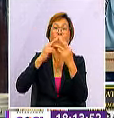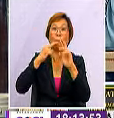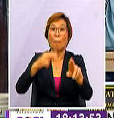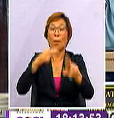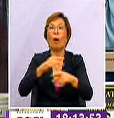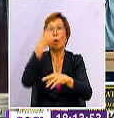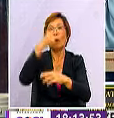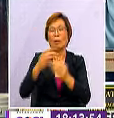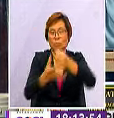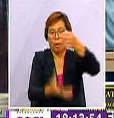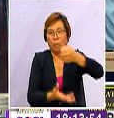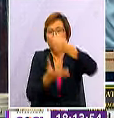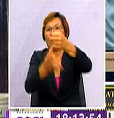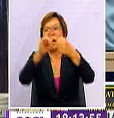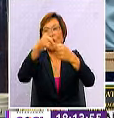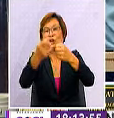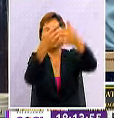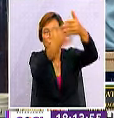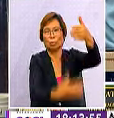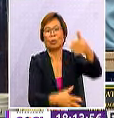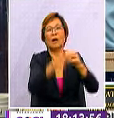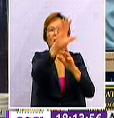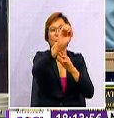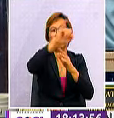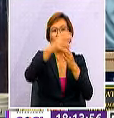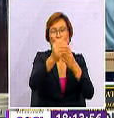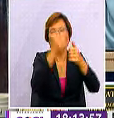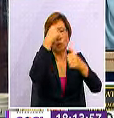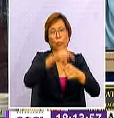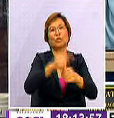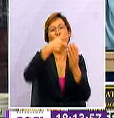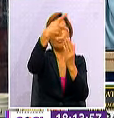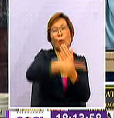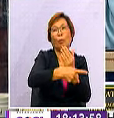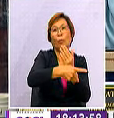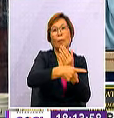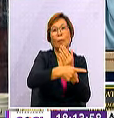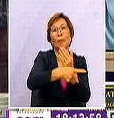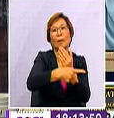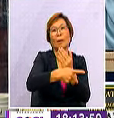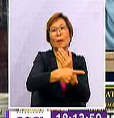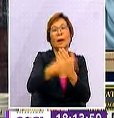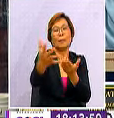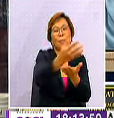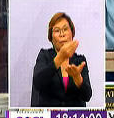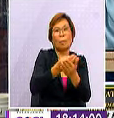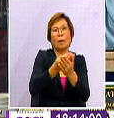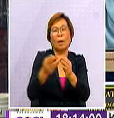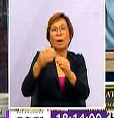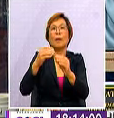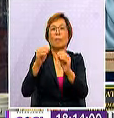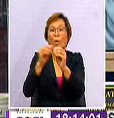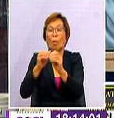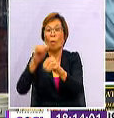untuk NGO seperti berikut. Pertama, RM50 juta bagi inisiatif penjanaan pendapatan dan peningkatan